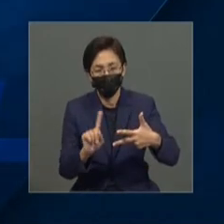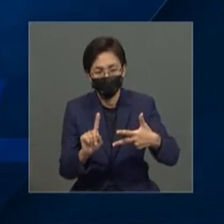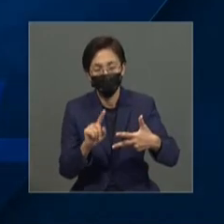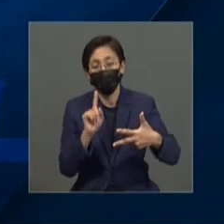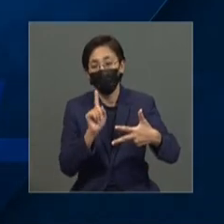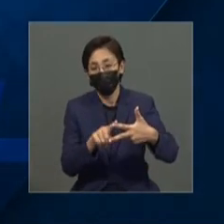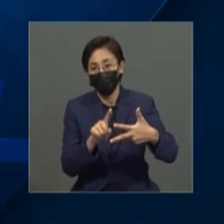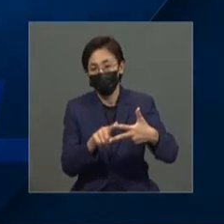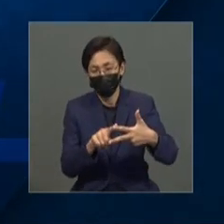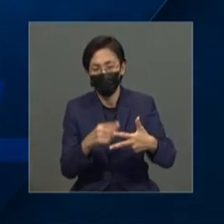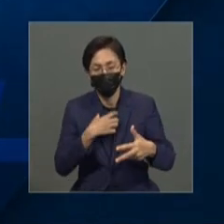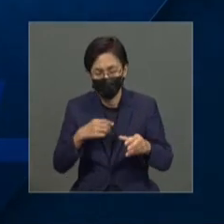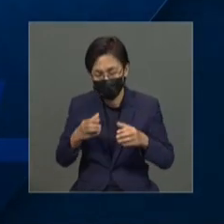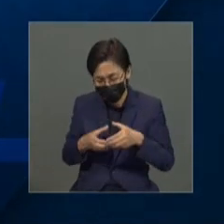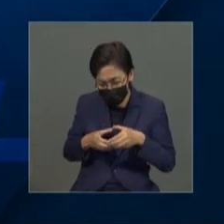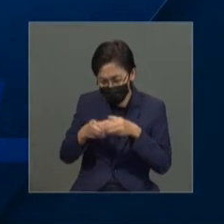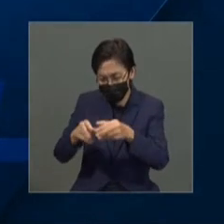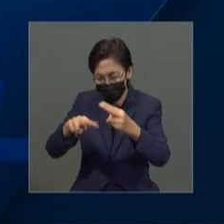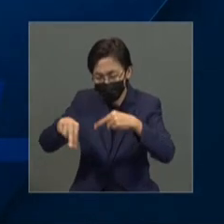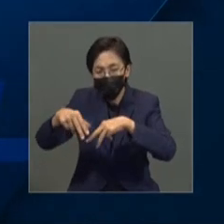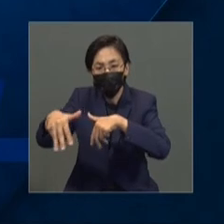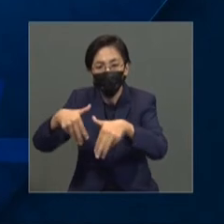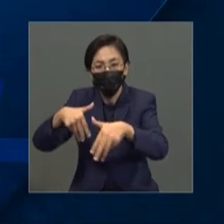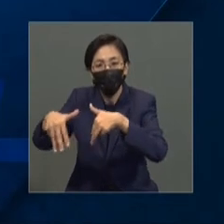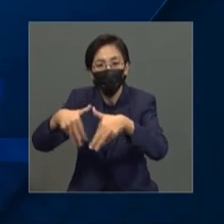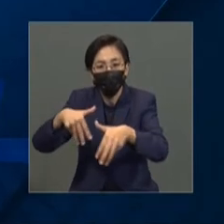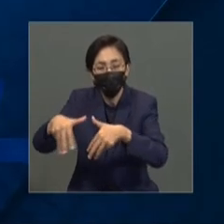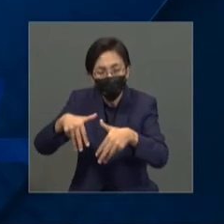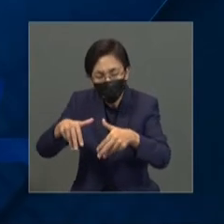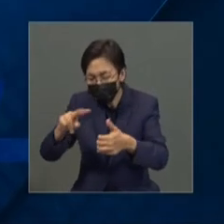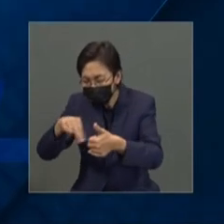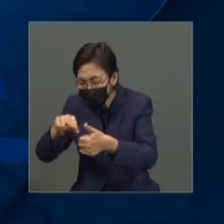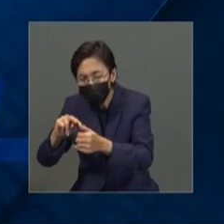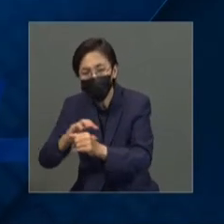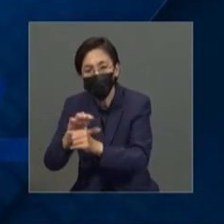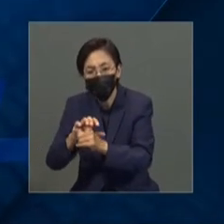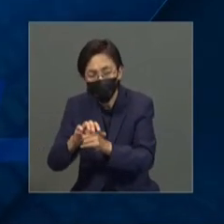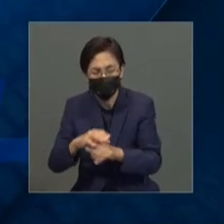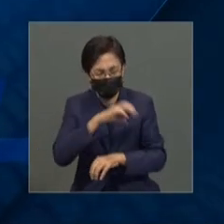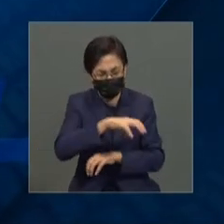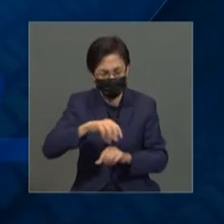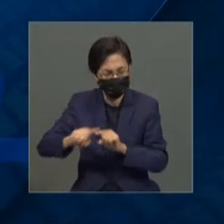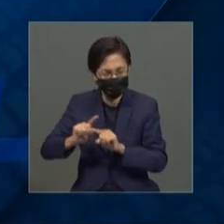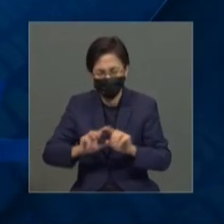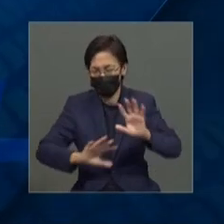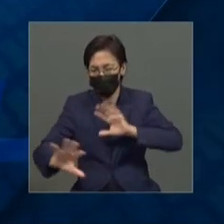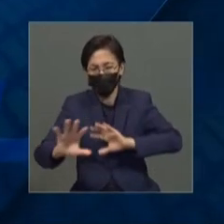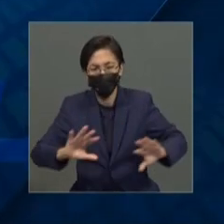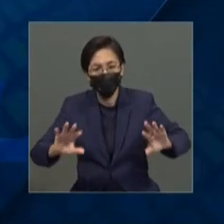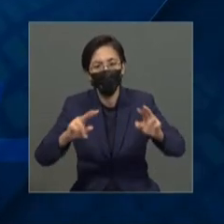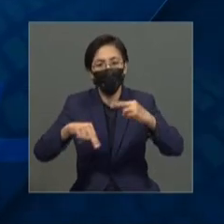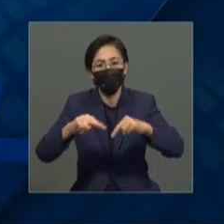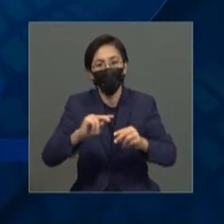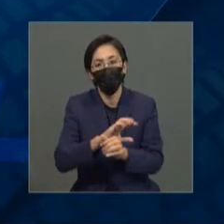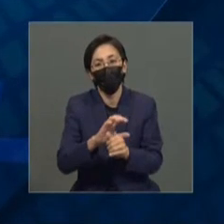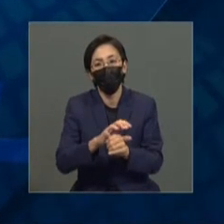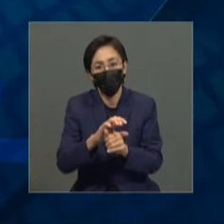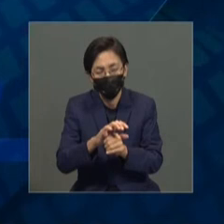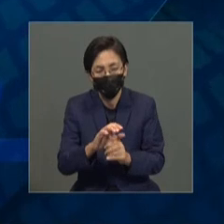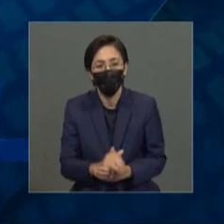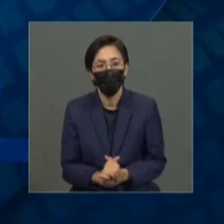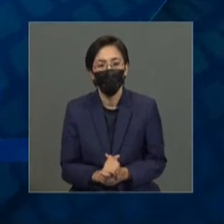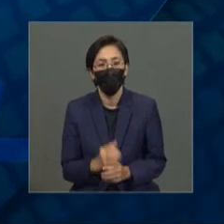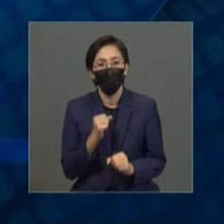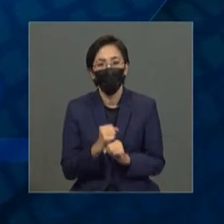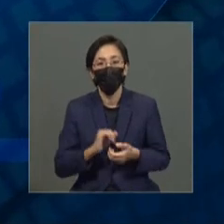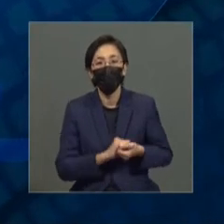surveillance ก็คือการคัดกรองเชิงรุกโดยขยายและใช้ศักยภาพทุกหน่วยงานนะคะจะมีการบูรณาการทั้ง